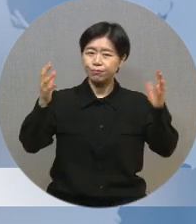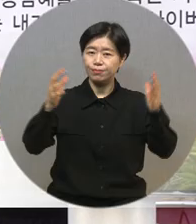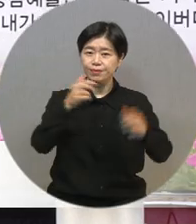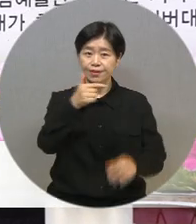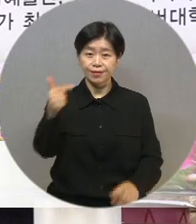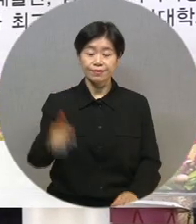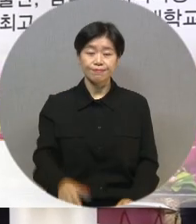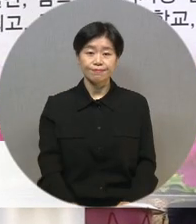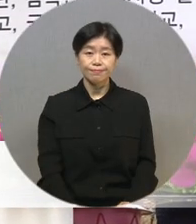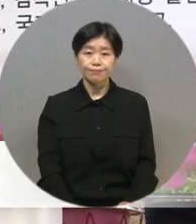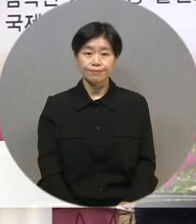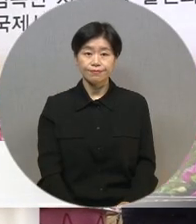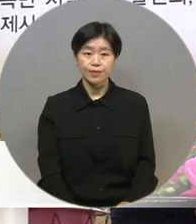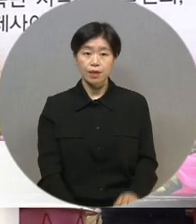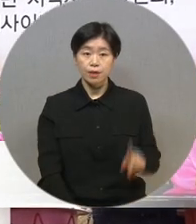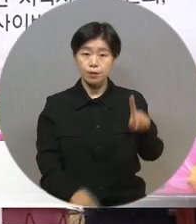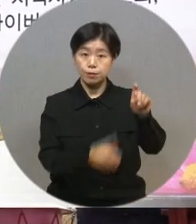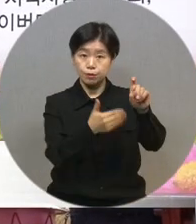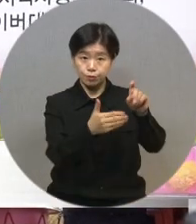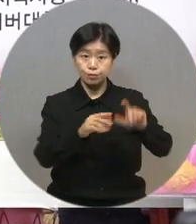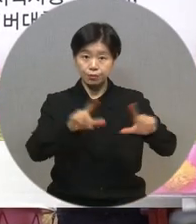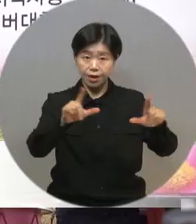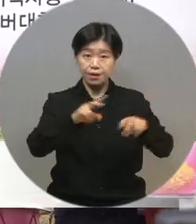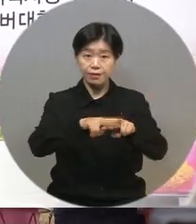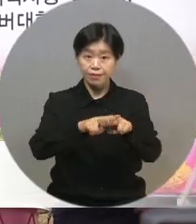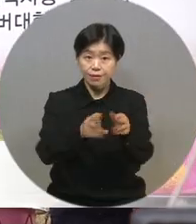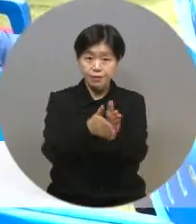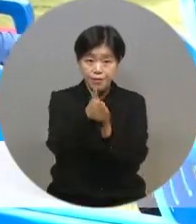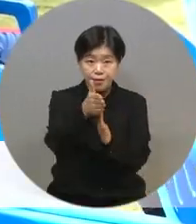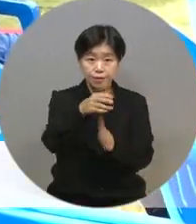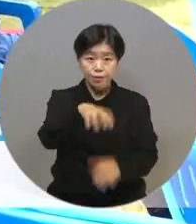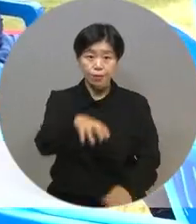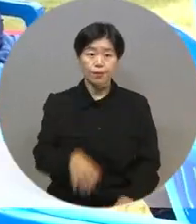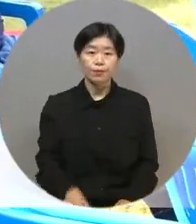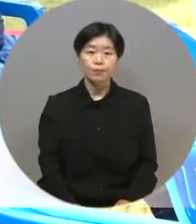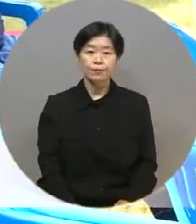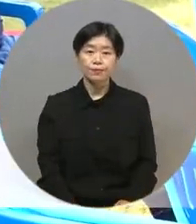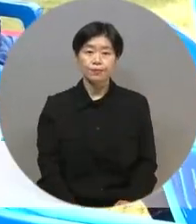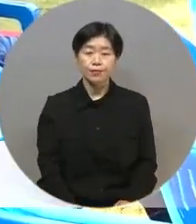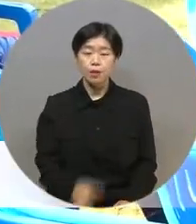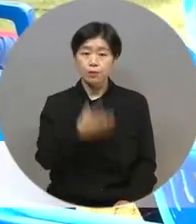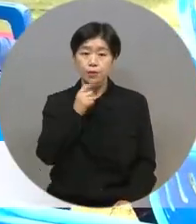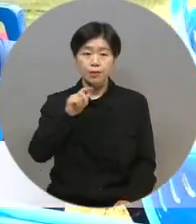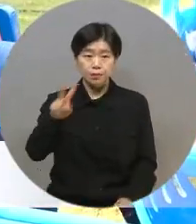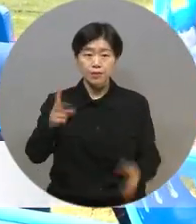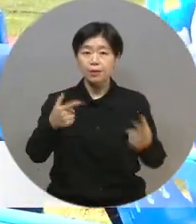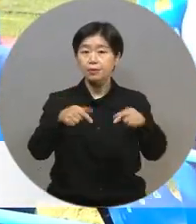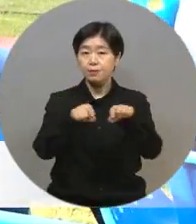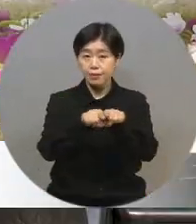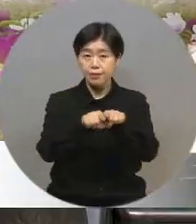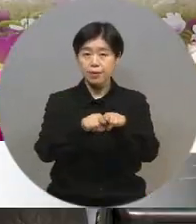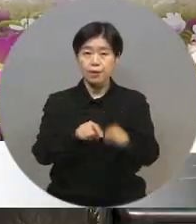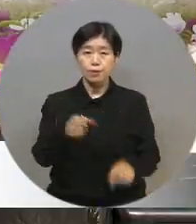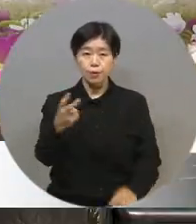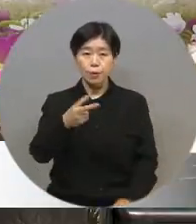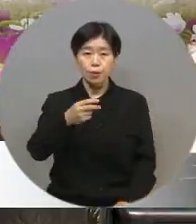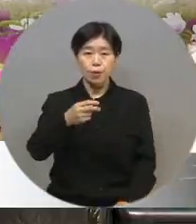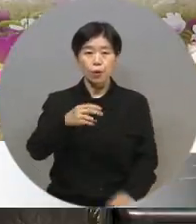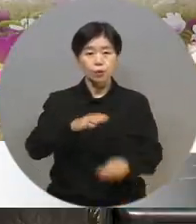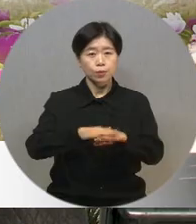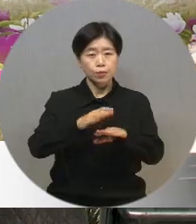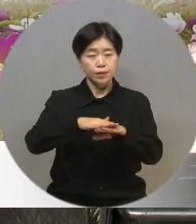합니다. 지난 9일 정읍시 약초 영농연구회 조선 장금이가 주최하고 복지TV 전북방송과